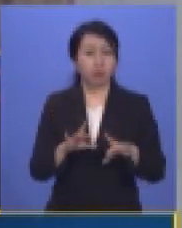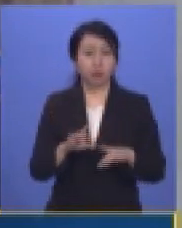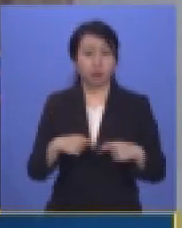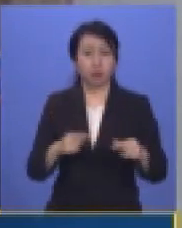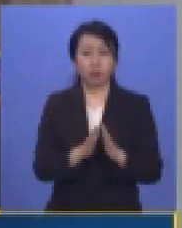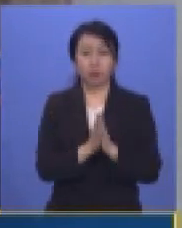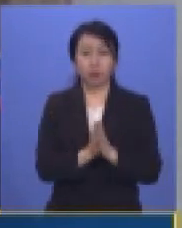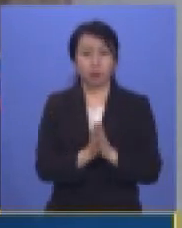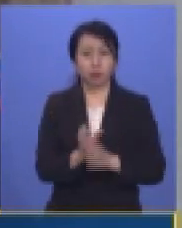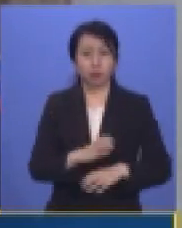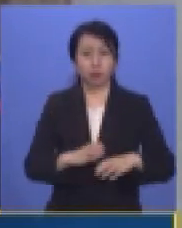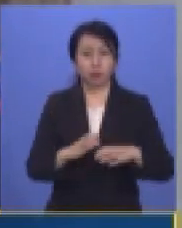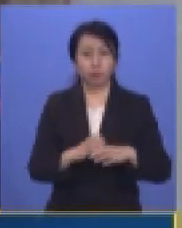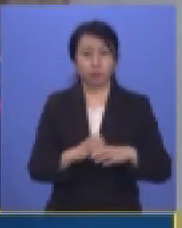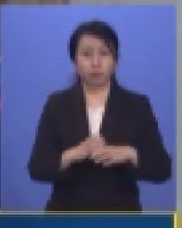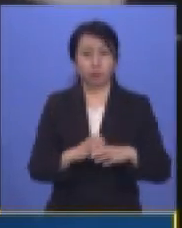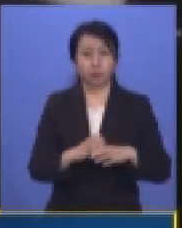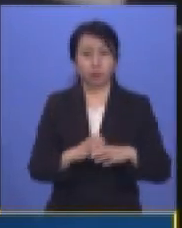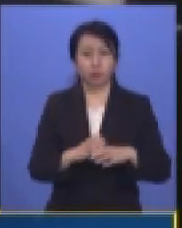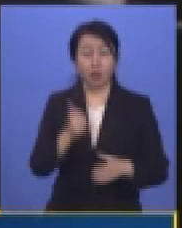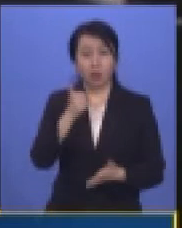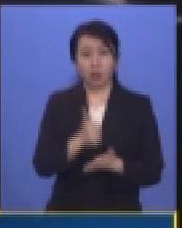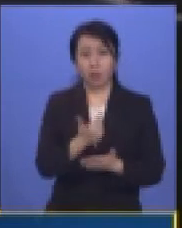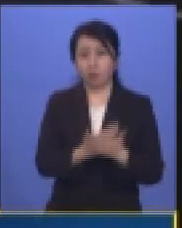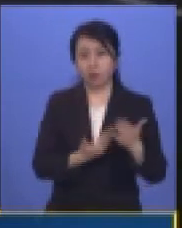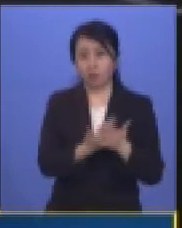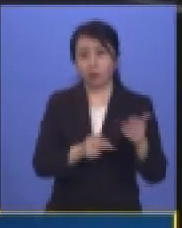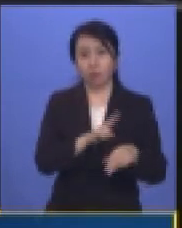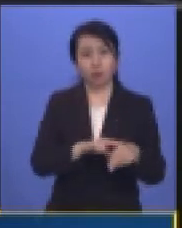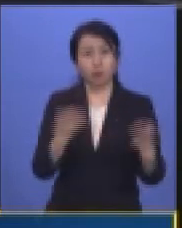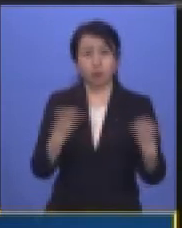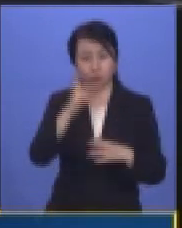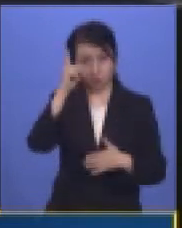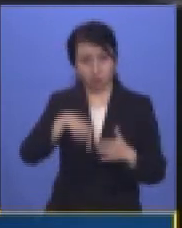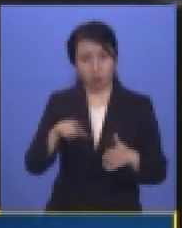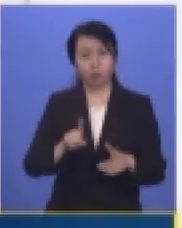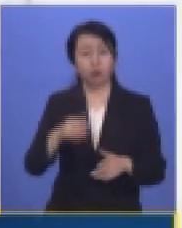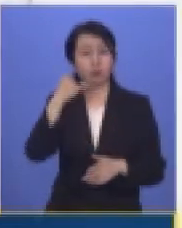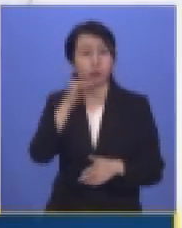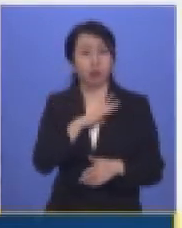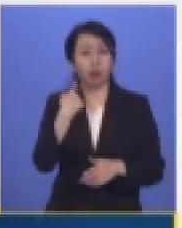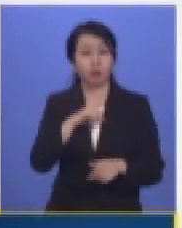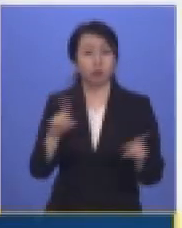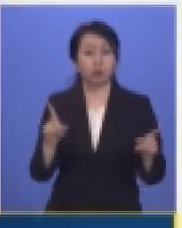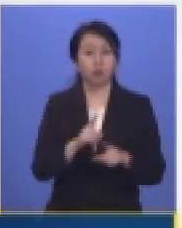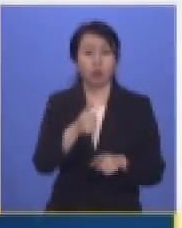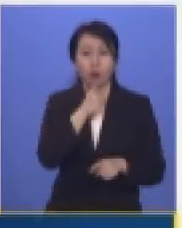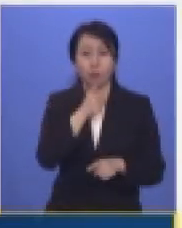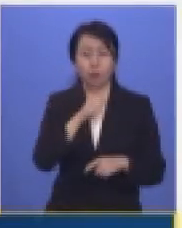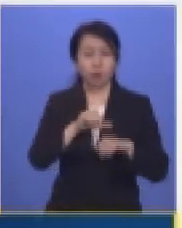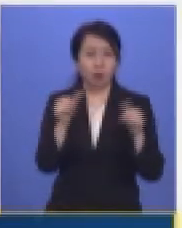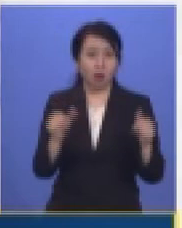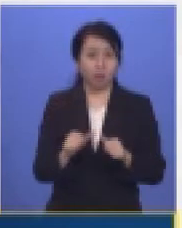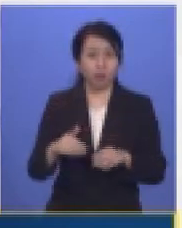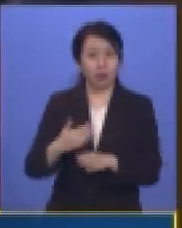не просят перевести денежные средства на страховые счета. Главный совет полицейских – не нужно верить тем, кто звонит и говорит, что на вас пытаются оформить или